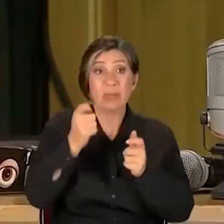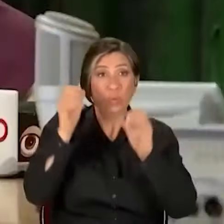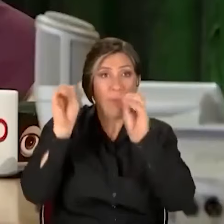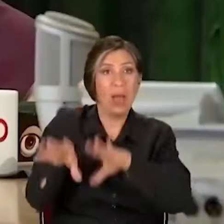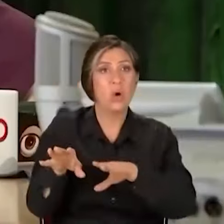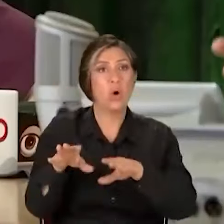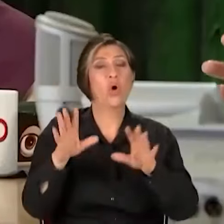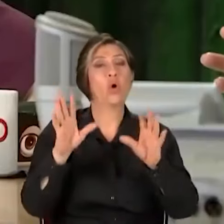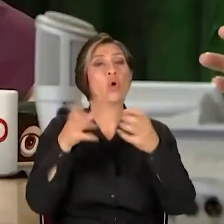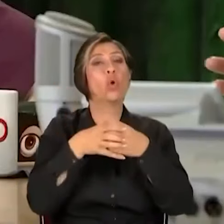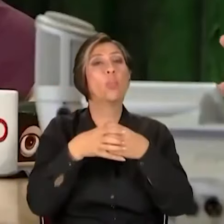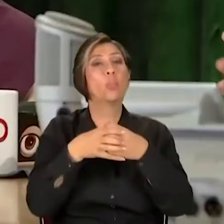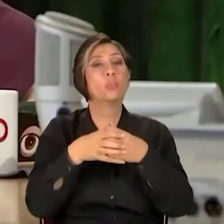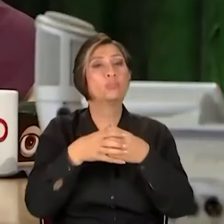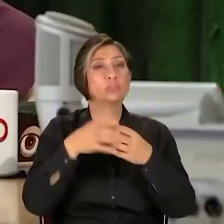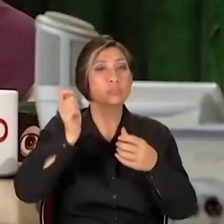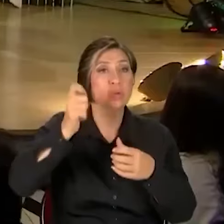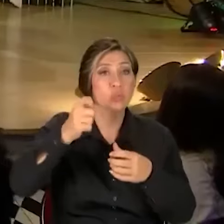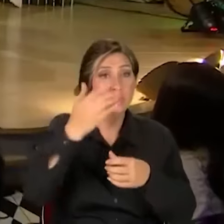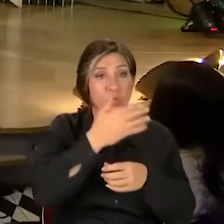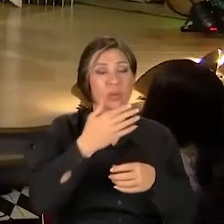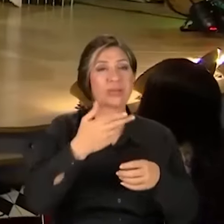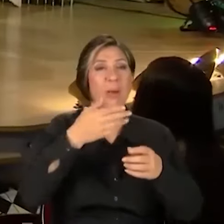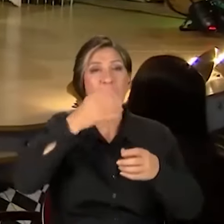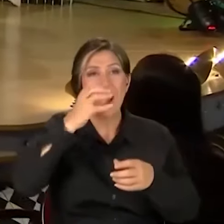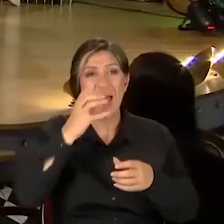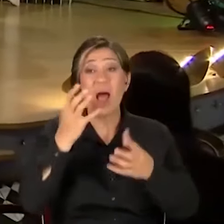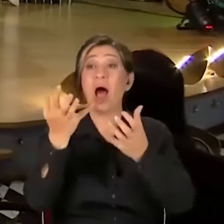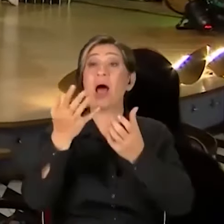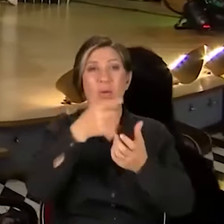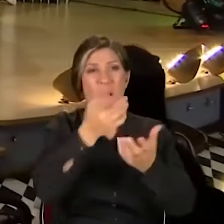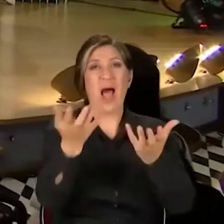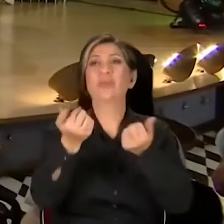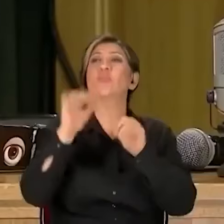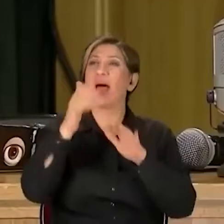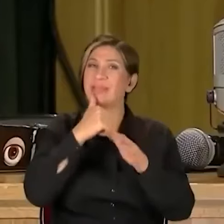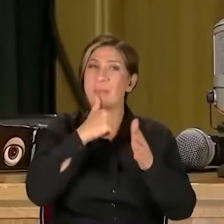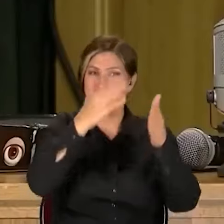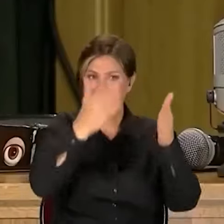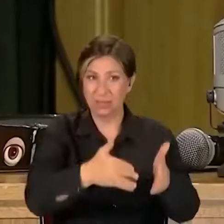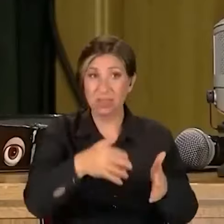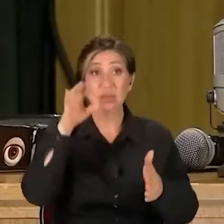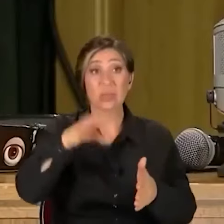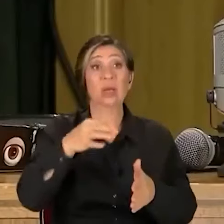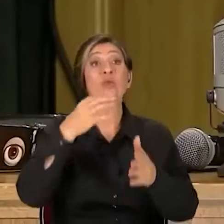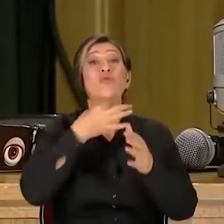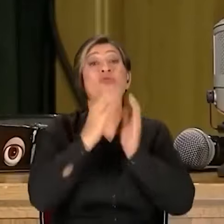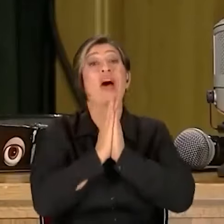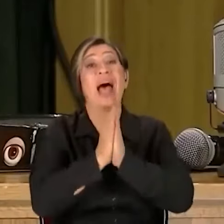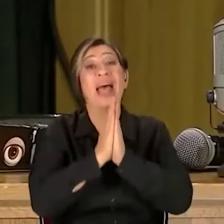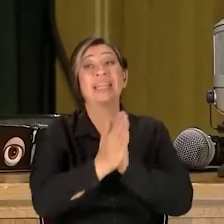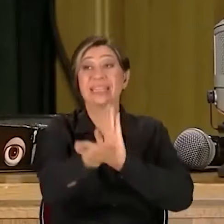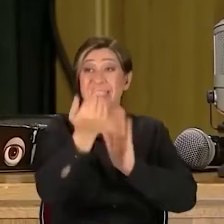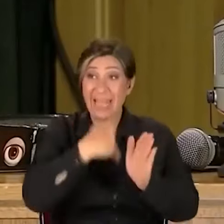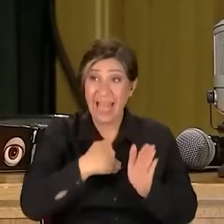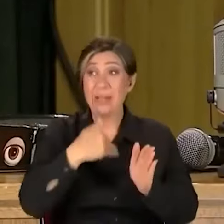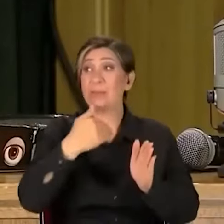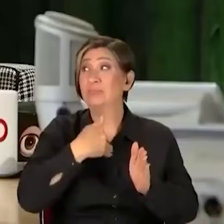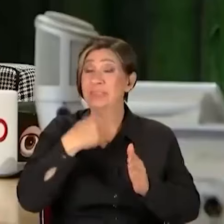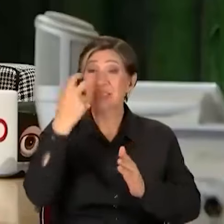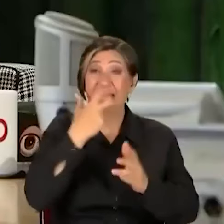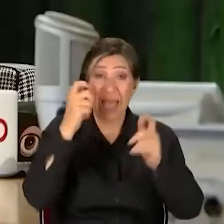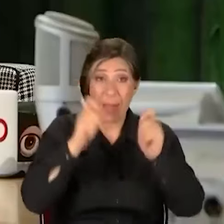mecbur bırakıyor. Kulüpleri mecbur bırakıyor. Kulüplere, evet, alınmayan adamlar, içeri alınmayan adamlar şimdi ne olur bizde sahneye çıkın diye